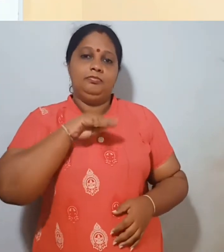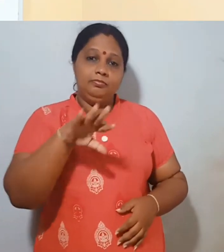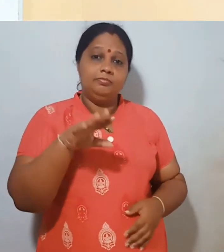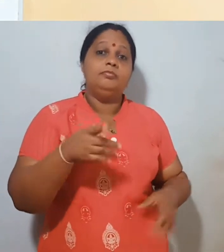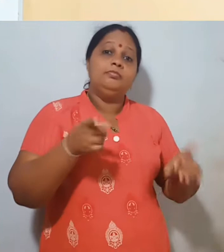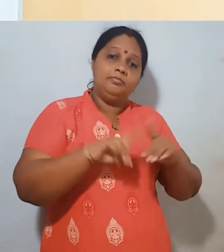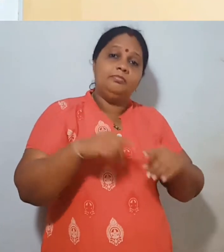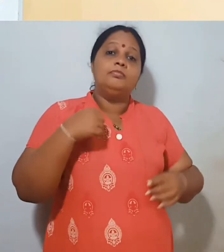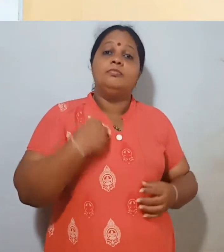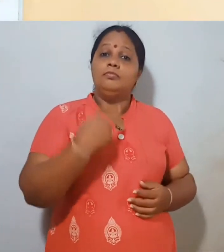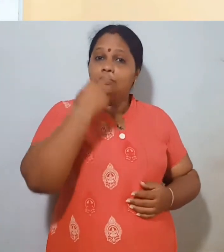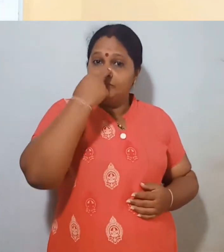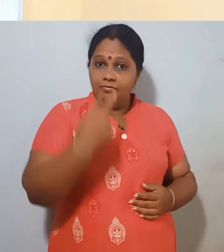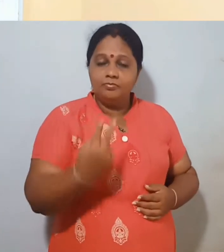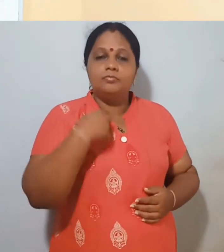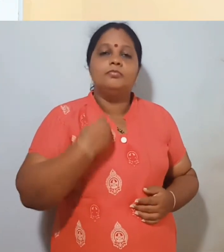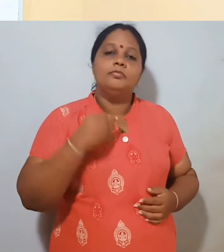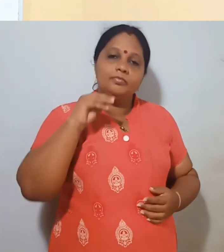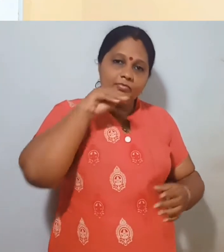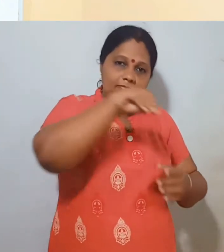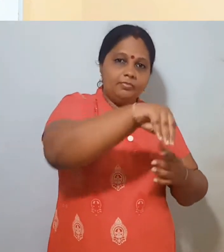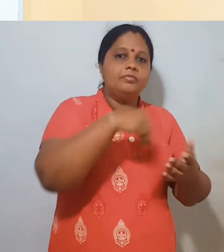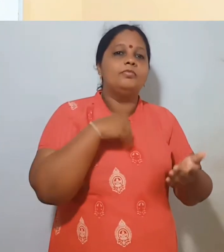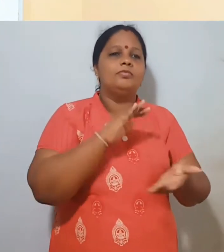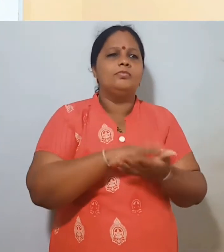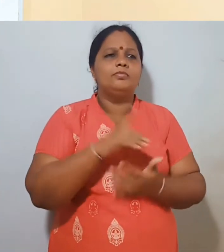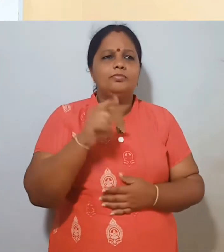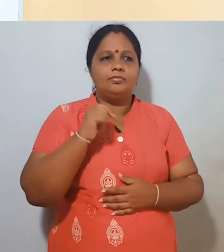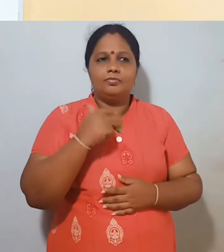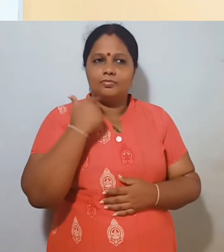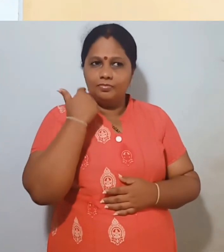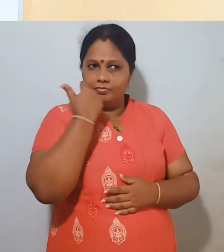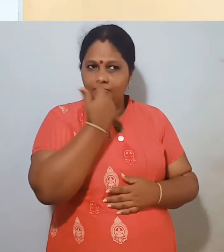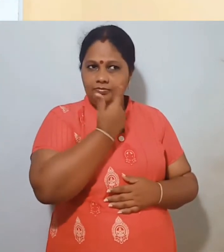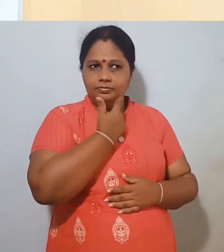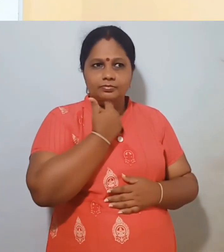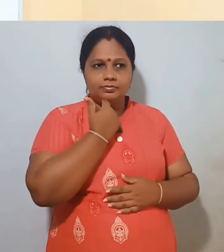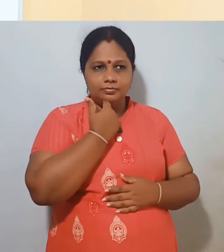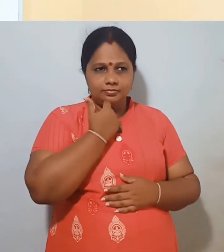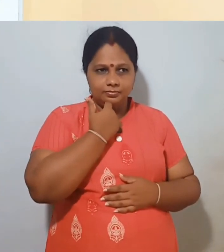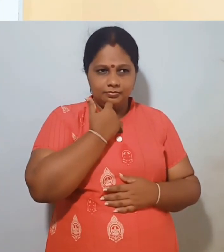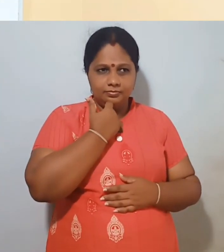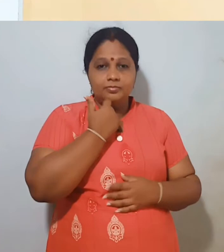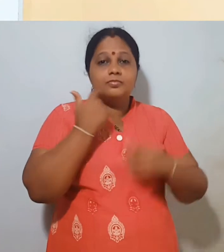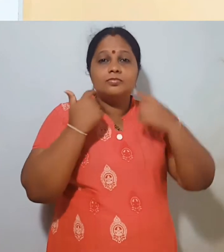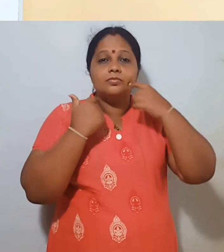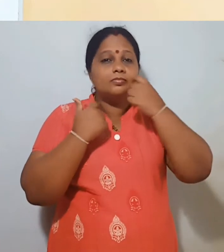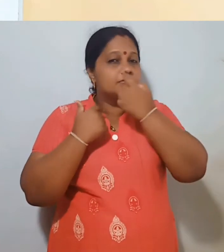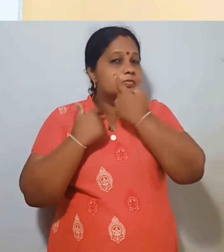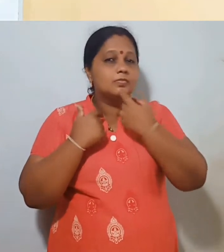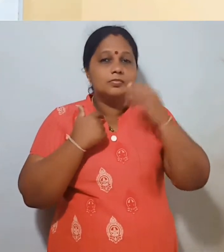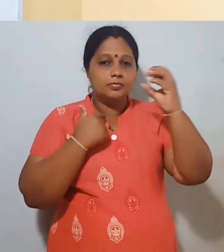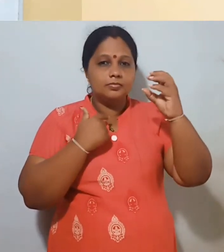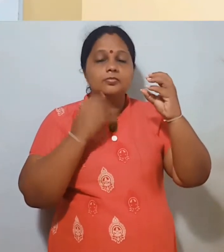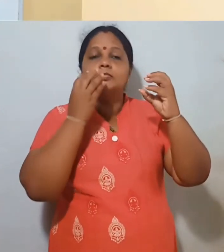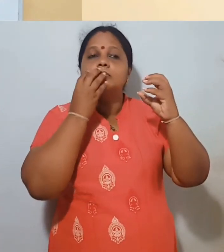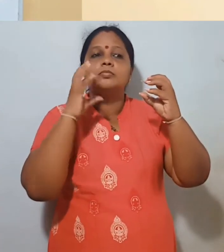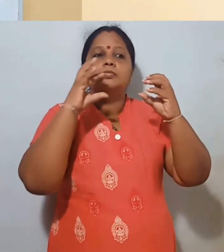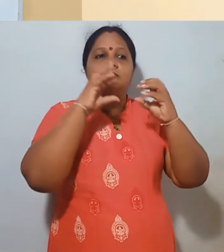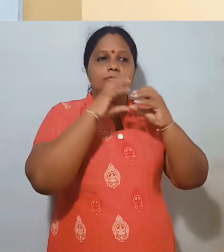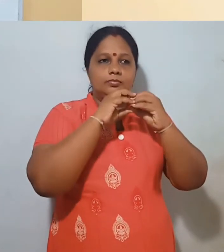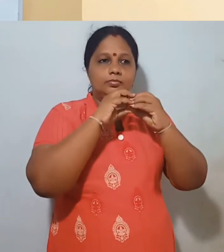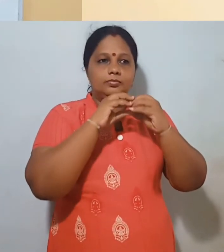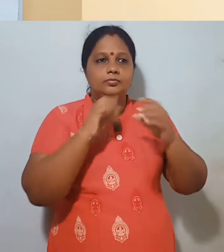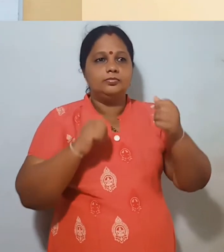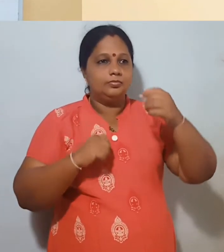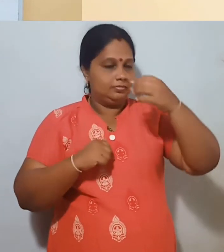கொடுக்கணும். அதை எப்படி செய்யறது? இந்த வாயை முழுமையாக மூடுற மாதிரி நம்மளோட வாயை வச்சு மூக்கை அமர்த்தி பிடிக்கணும், அல்லது மூக்கையும்